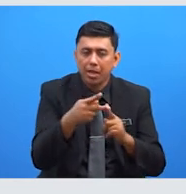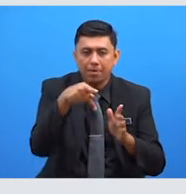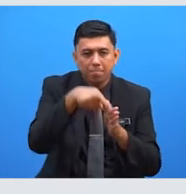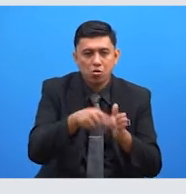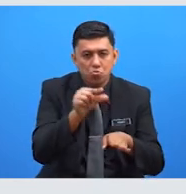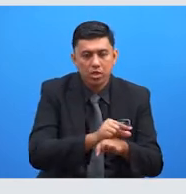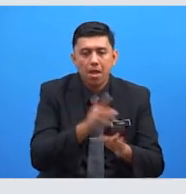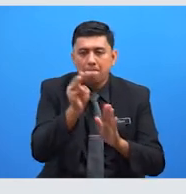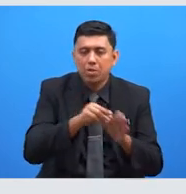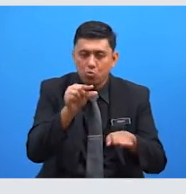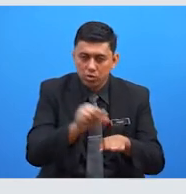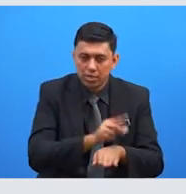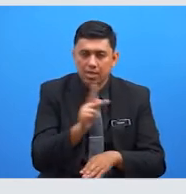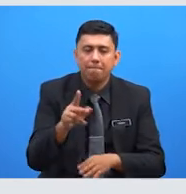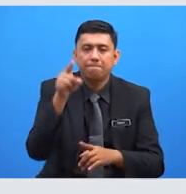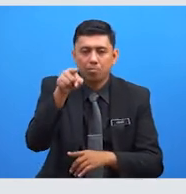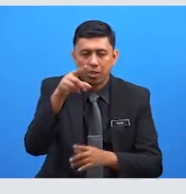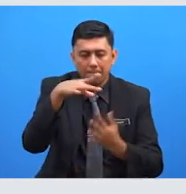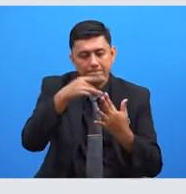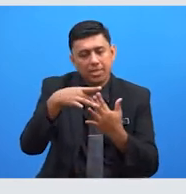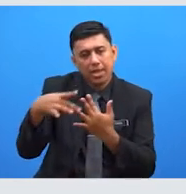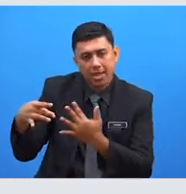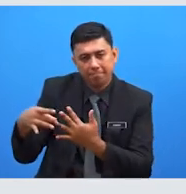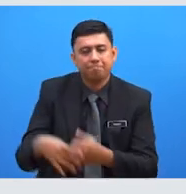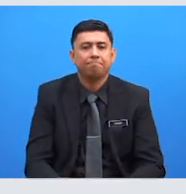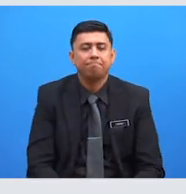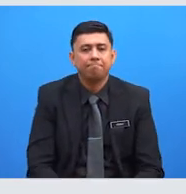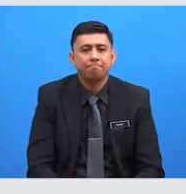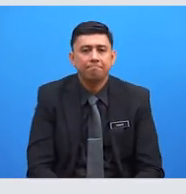kepada pengguna menggunakan butang pilihan.